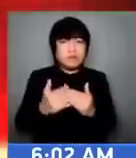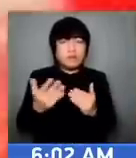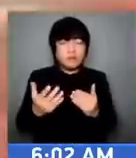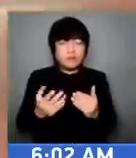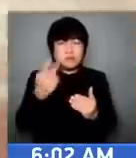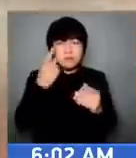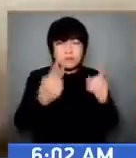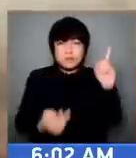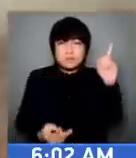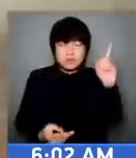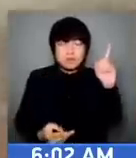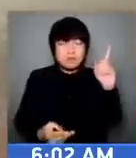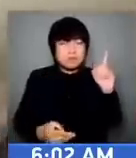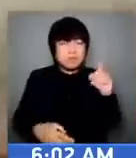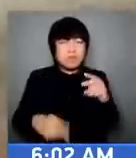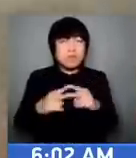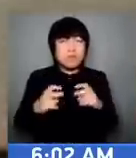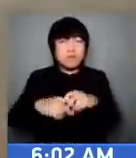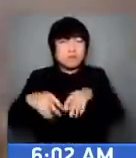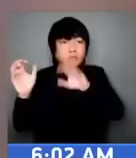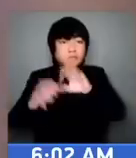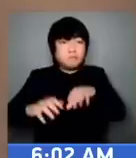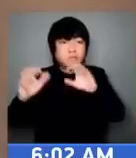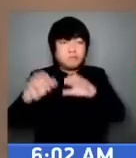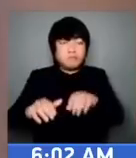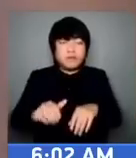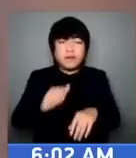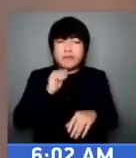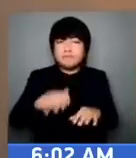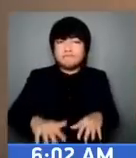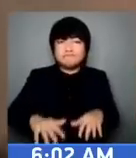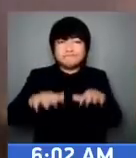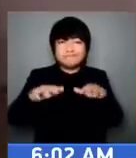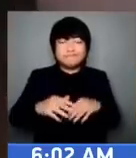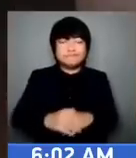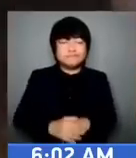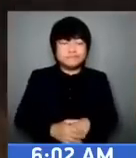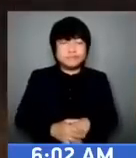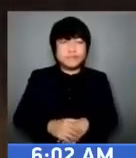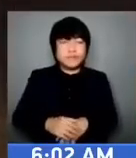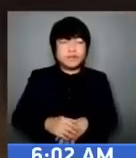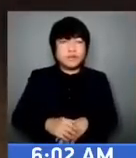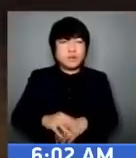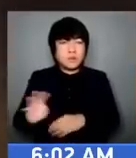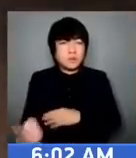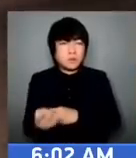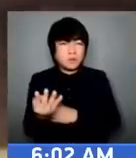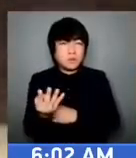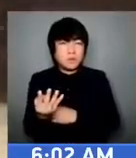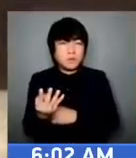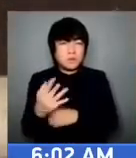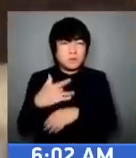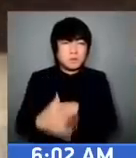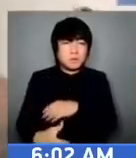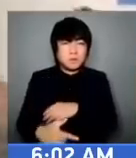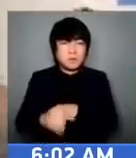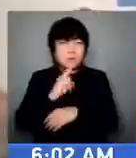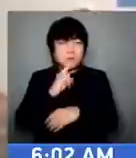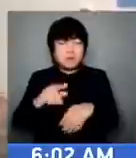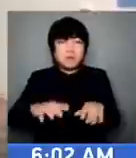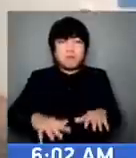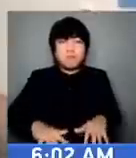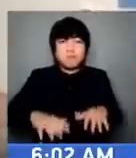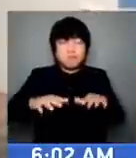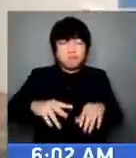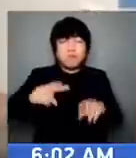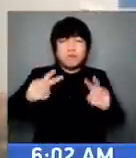malakas ang buhos ng ulan, hindi agad bumaha rito. Bago mag alas 4 ng madaling araw, umalingaw-ngaw ang Batingaw para sa second alarm. Abiso